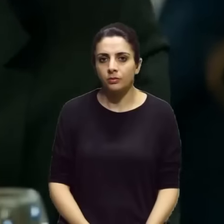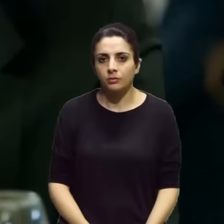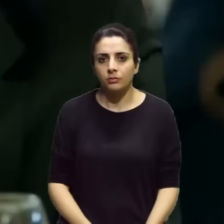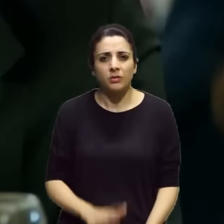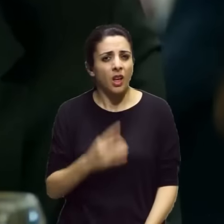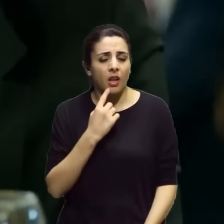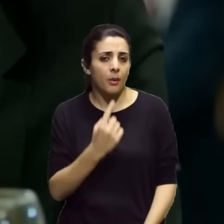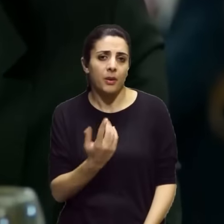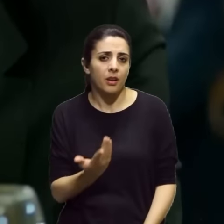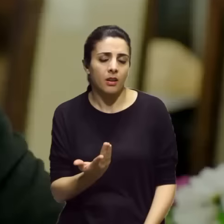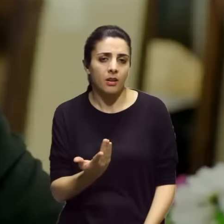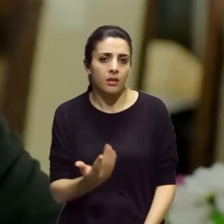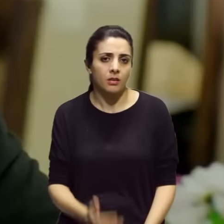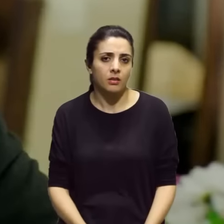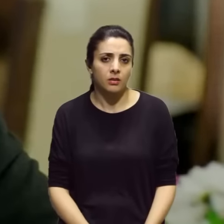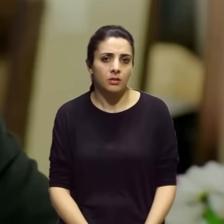Nasıl yani?